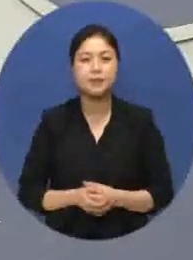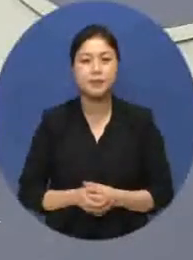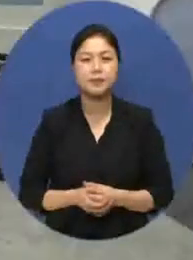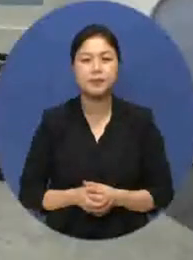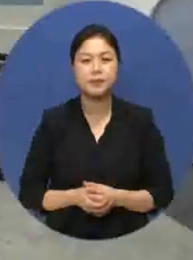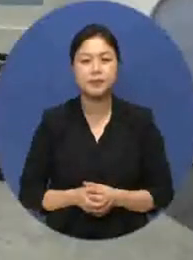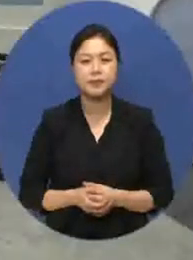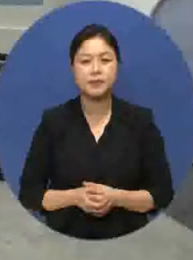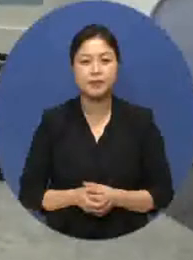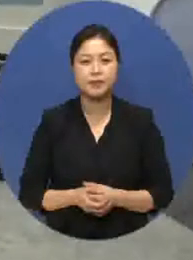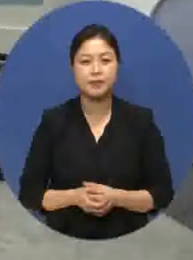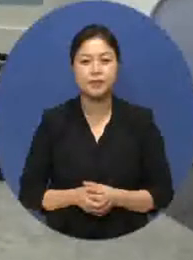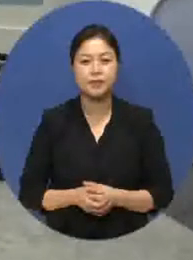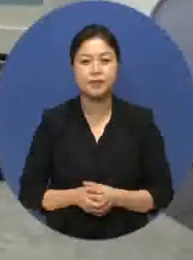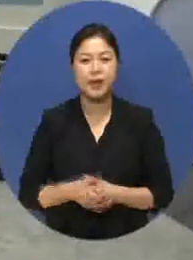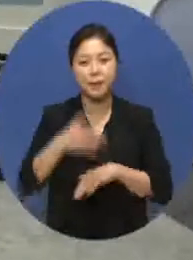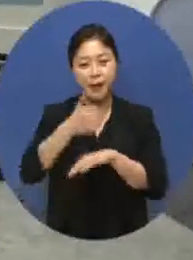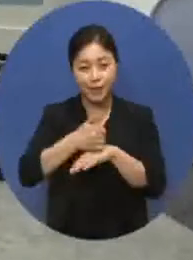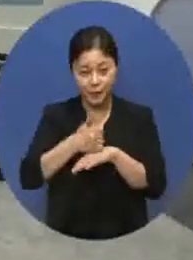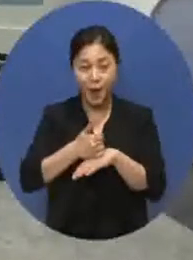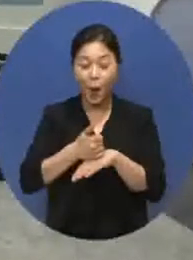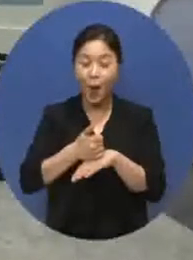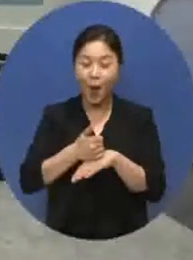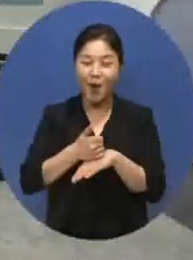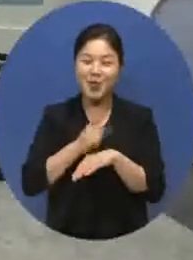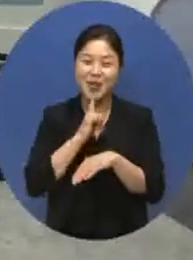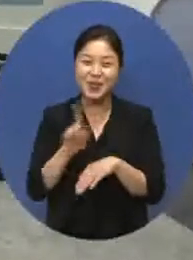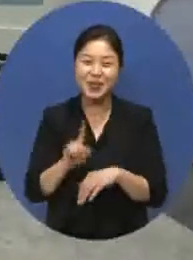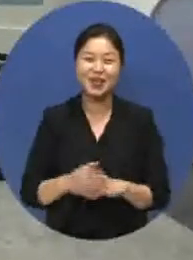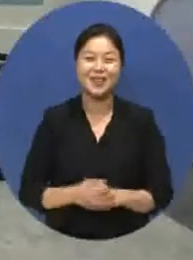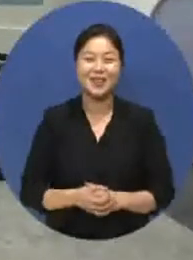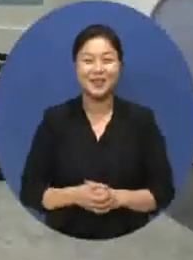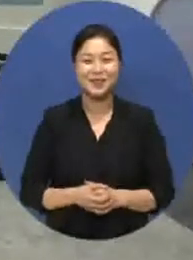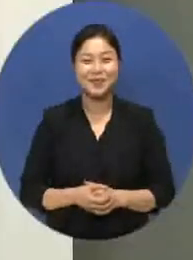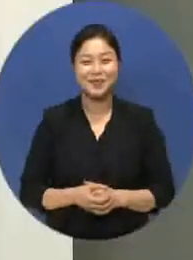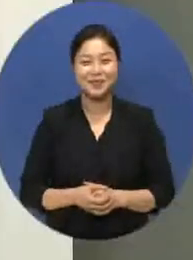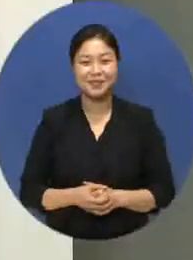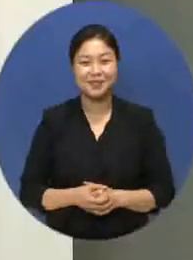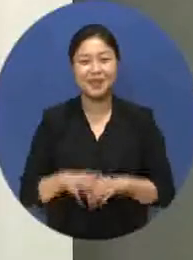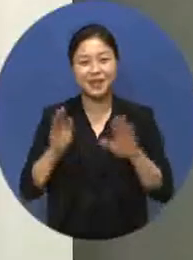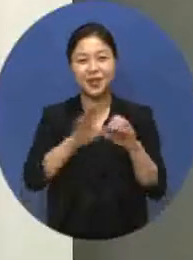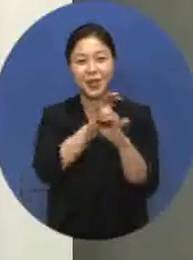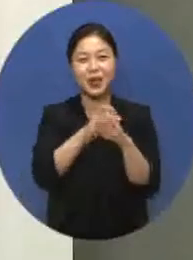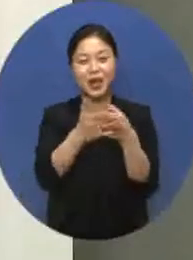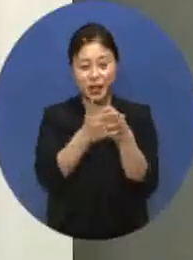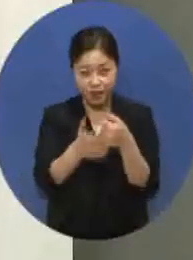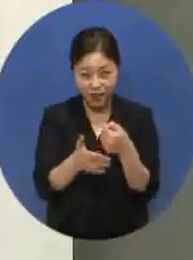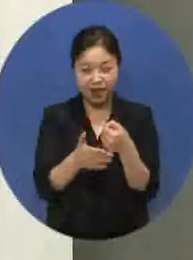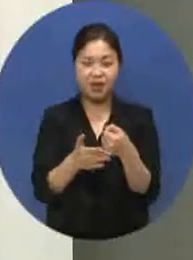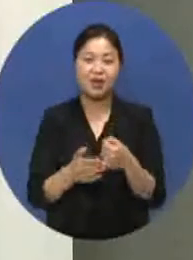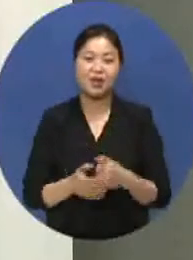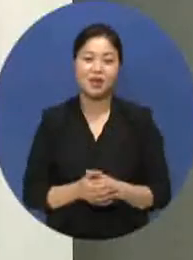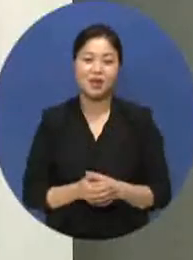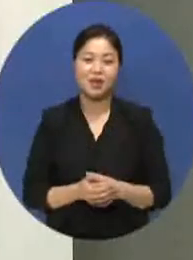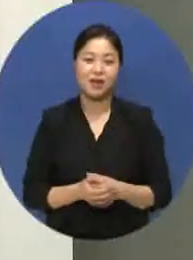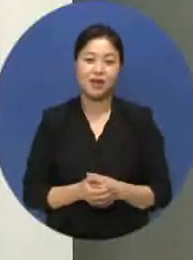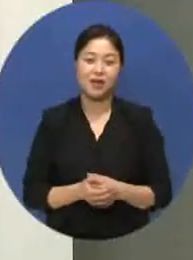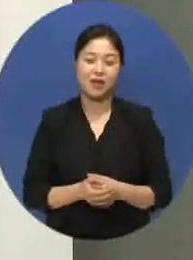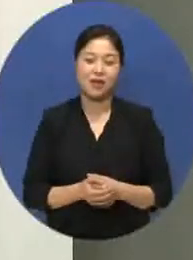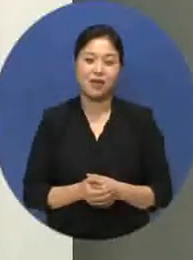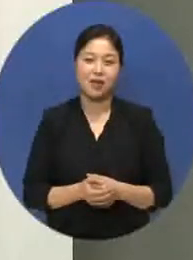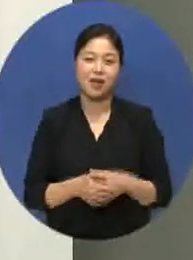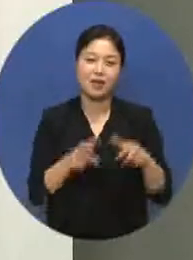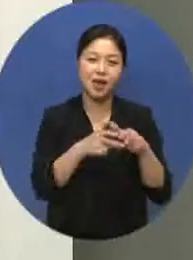예. 예, 끝으로 한 말씀 해 주셔야 할 것 같아요. 예, 예, 예. 지금 코로나 때문에 예. 뭐